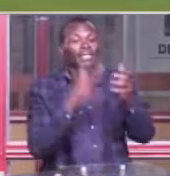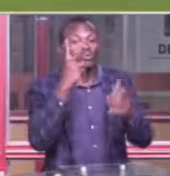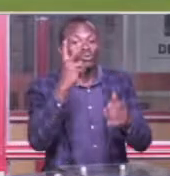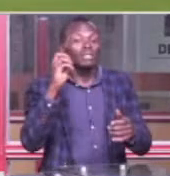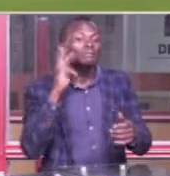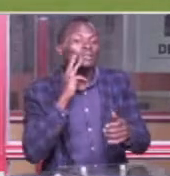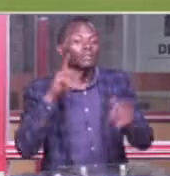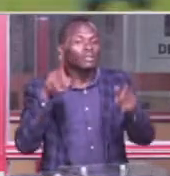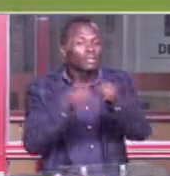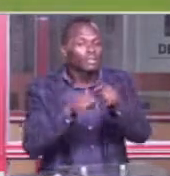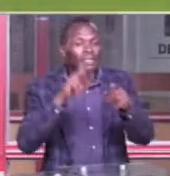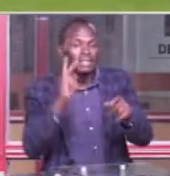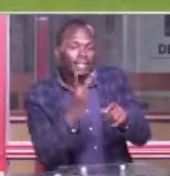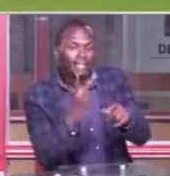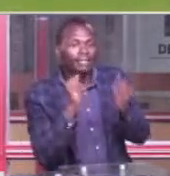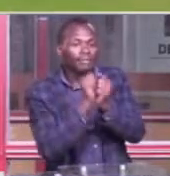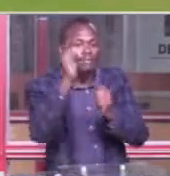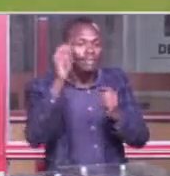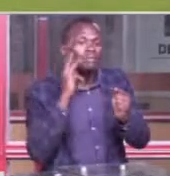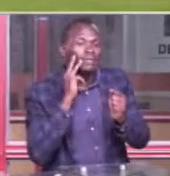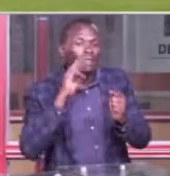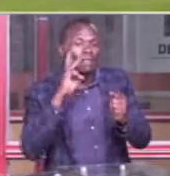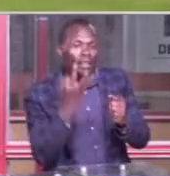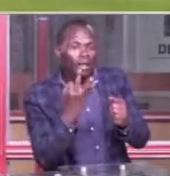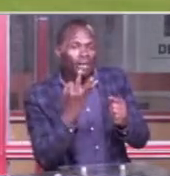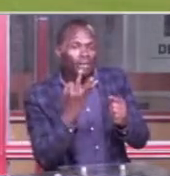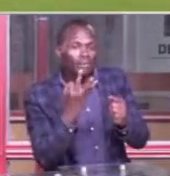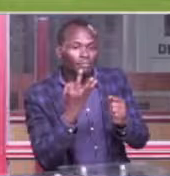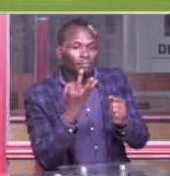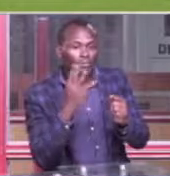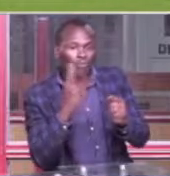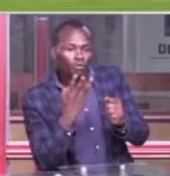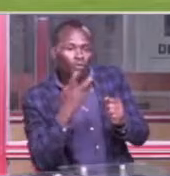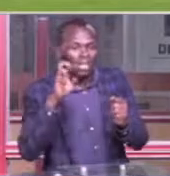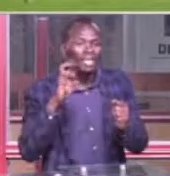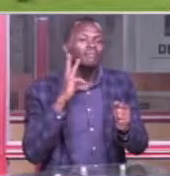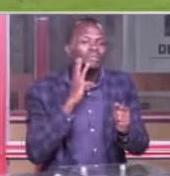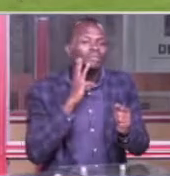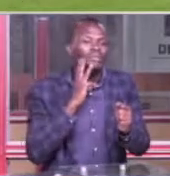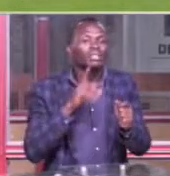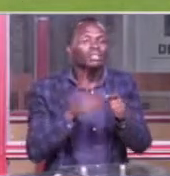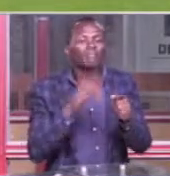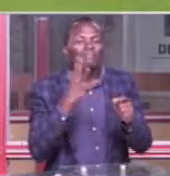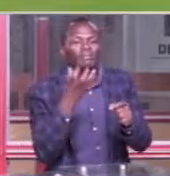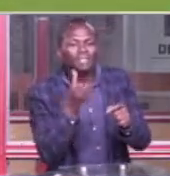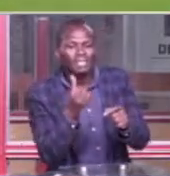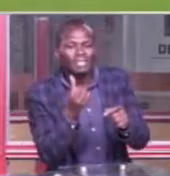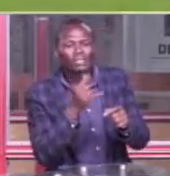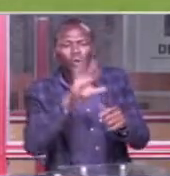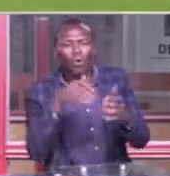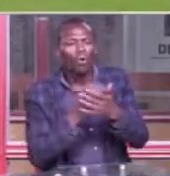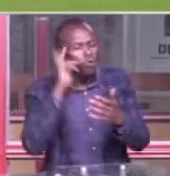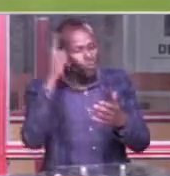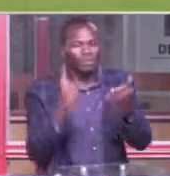10 owokuna wakufuna obukadde 8 so nga owokutaano owomukaaga bonna baakufuna.